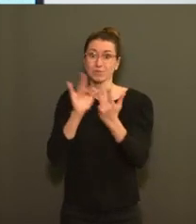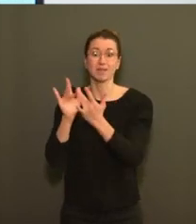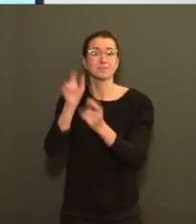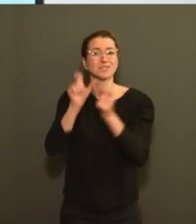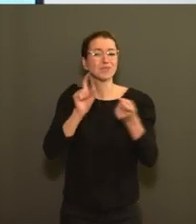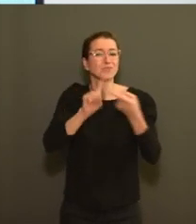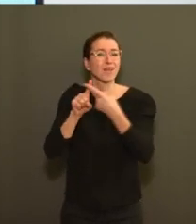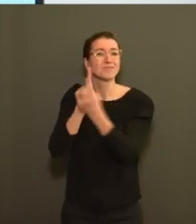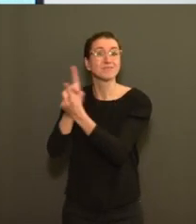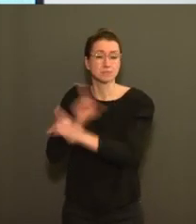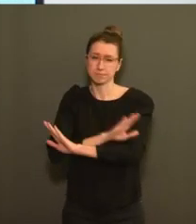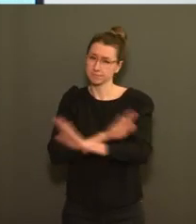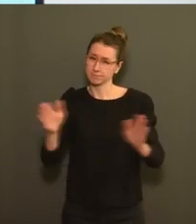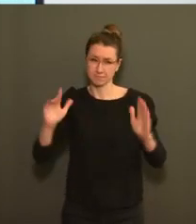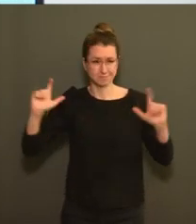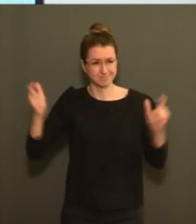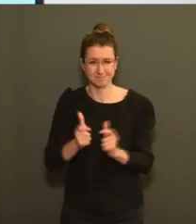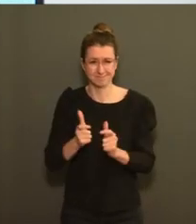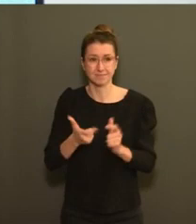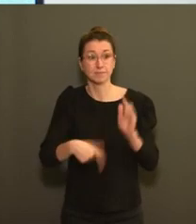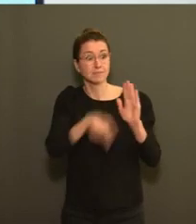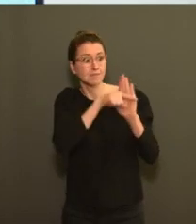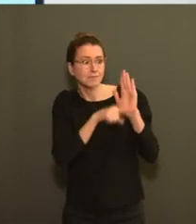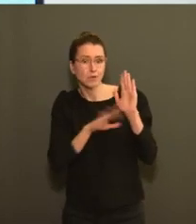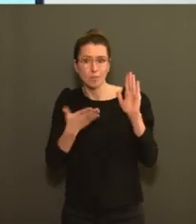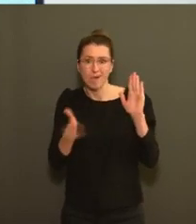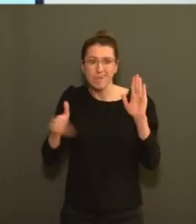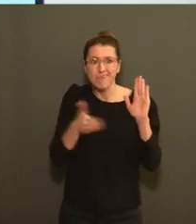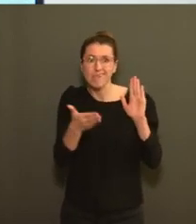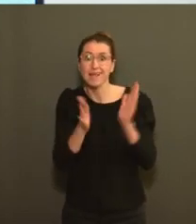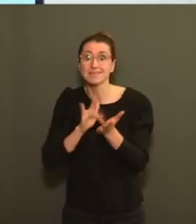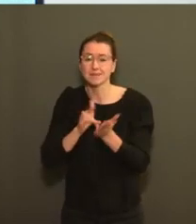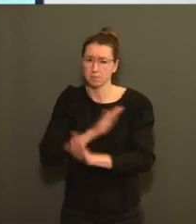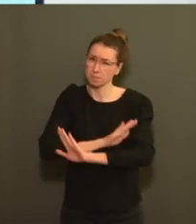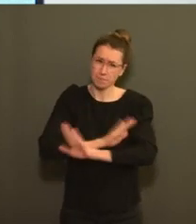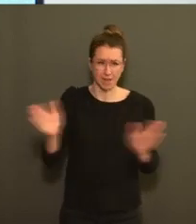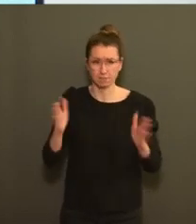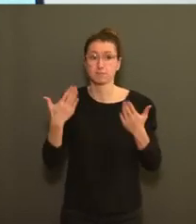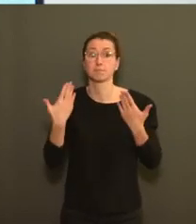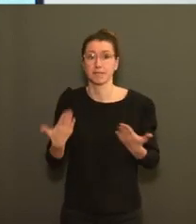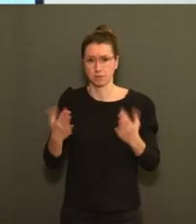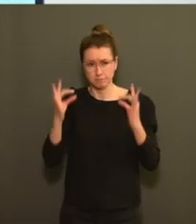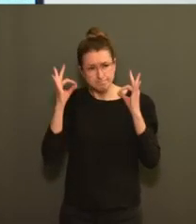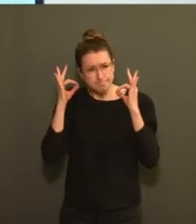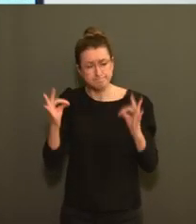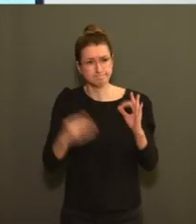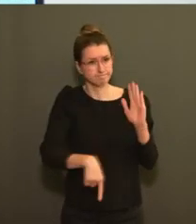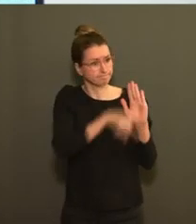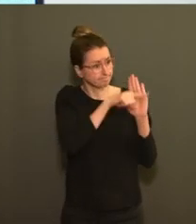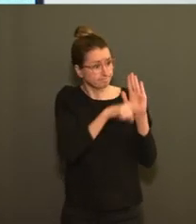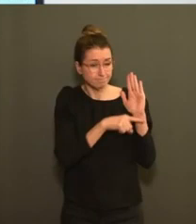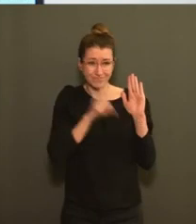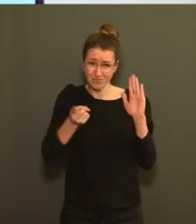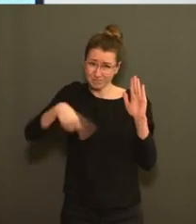a l'habitude de faire en Belgique pour des tas de choses. Eh bien, ce n'est pas le moment. Il faut effectivement maintenant vraiment limiter nos contacts sans chercher